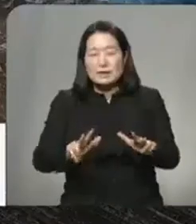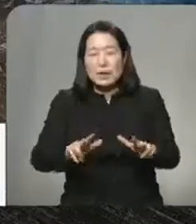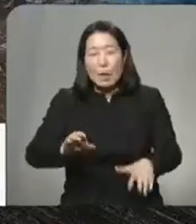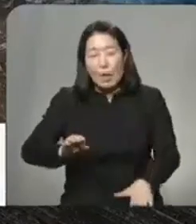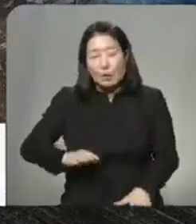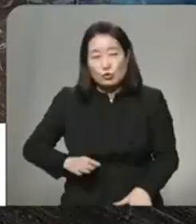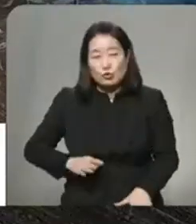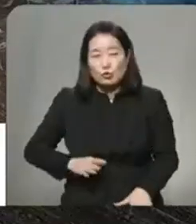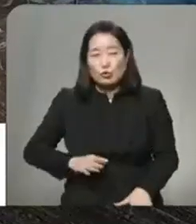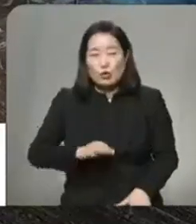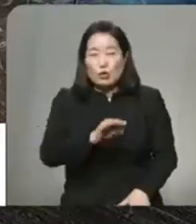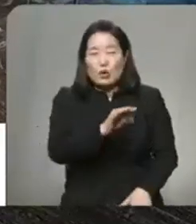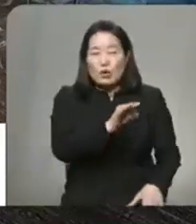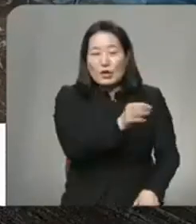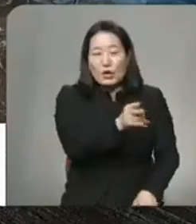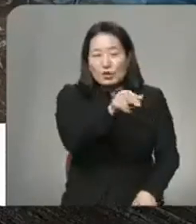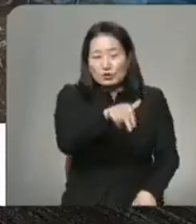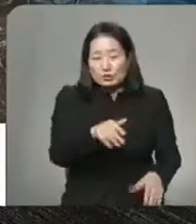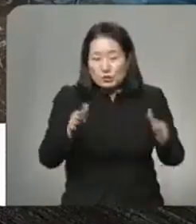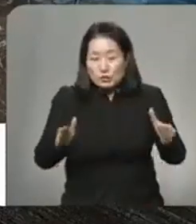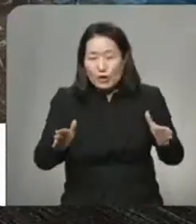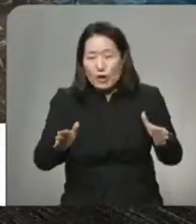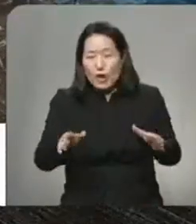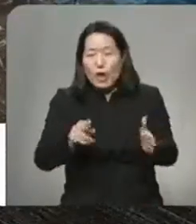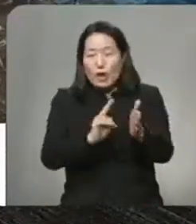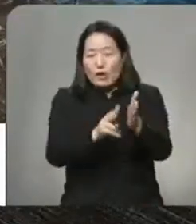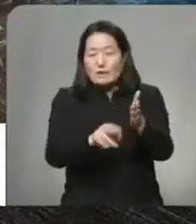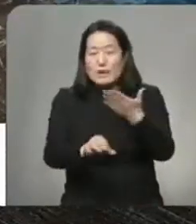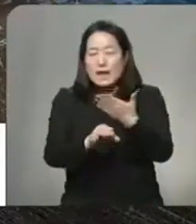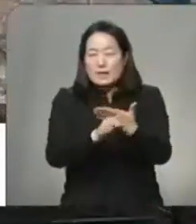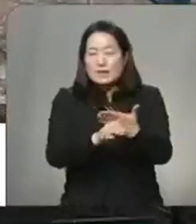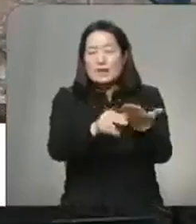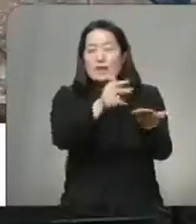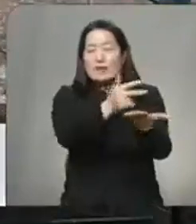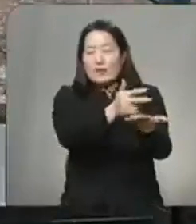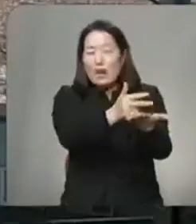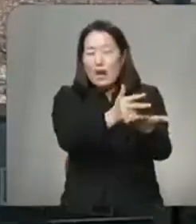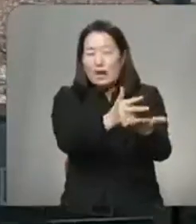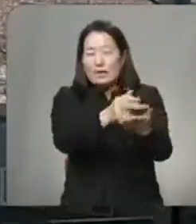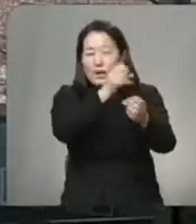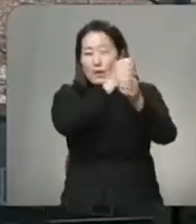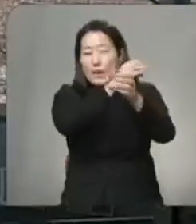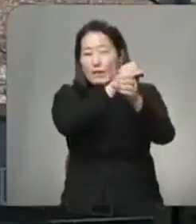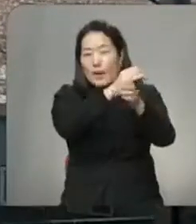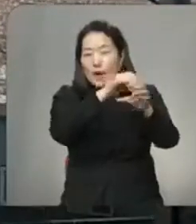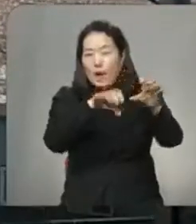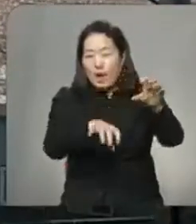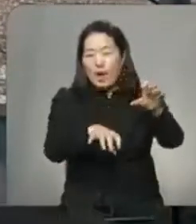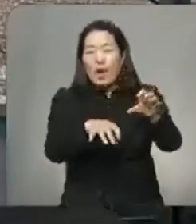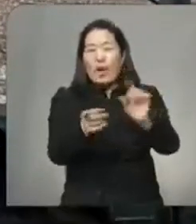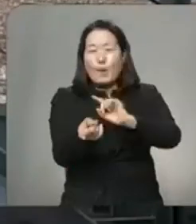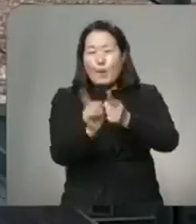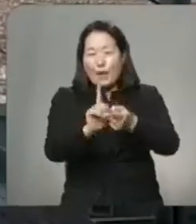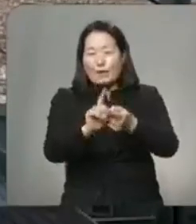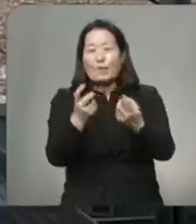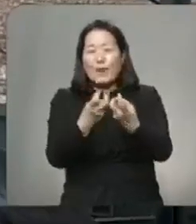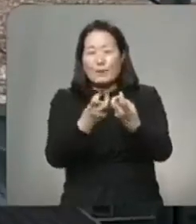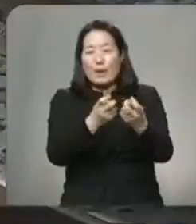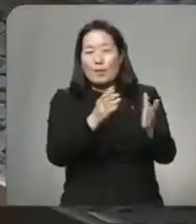여주와 원주역 사이 구간의 열차가 임시로 대피할 수 있는 공간인 신 5장 설치 등 대책을 요구하고